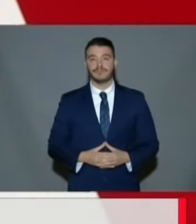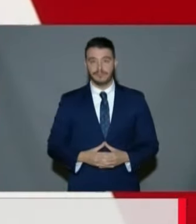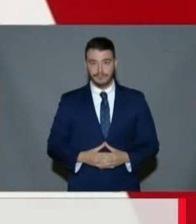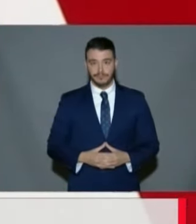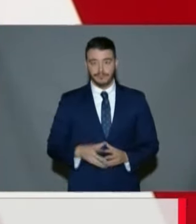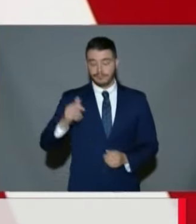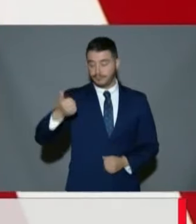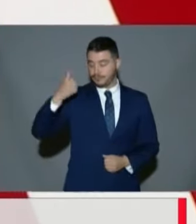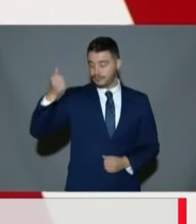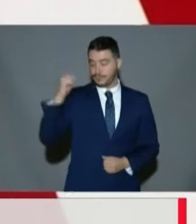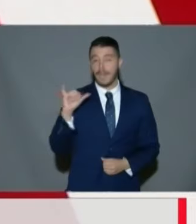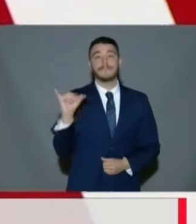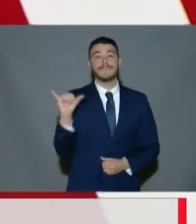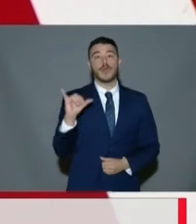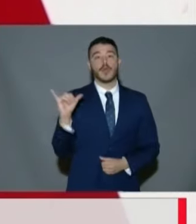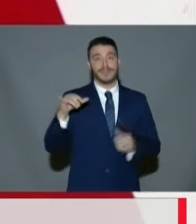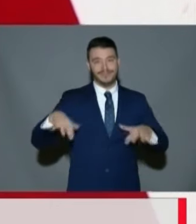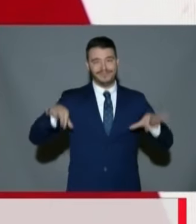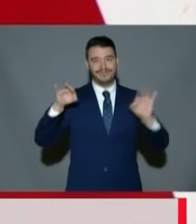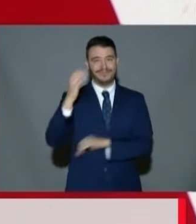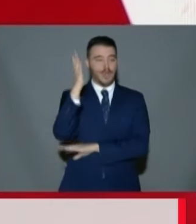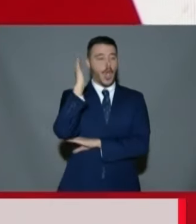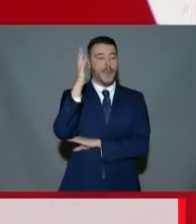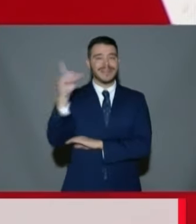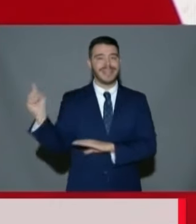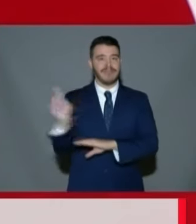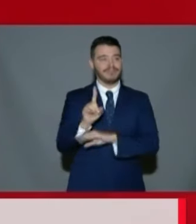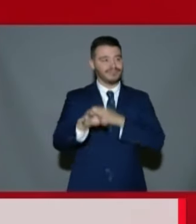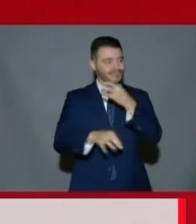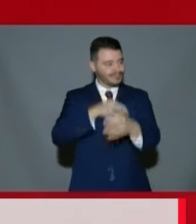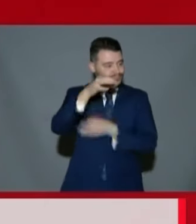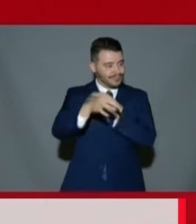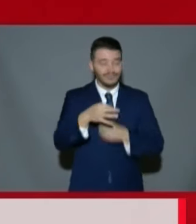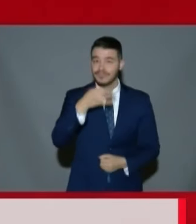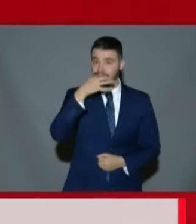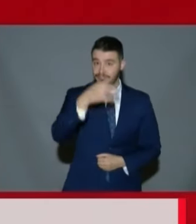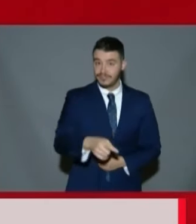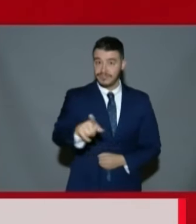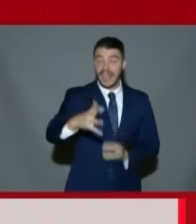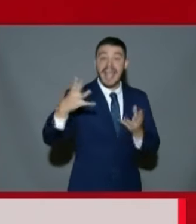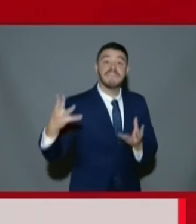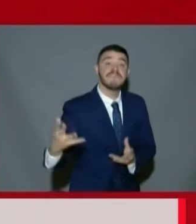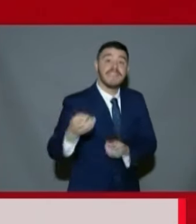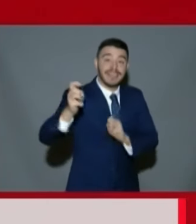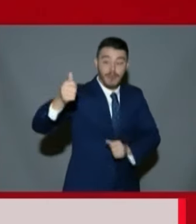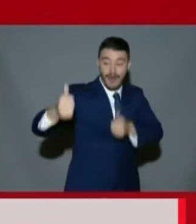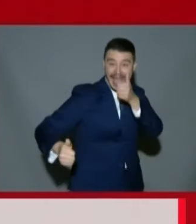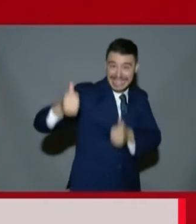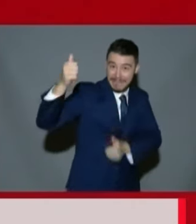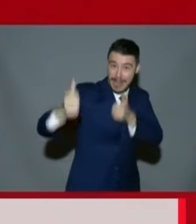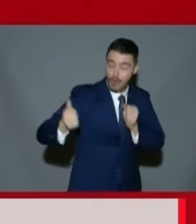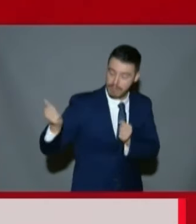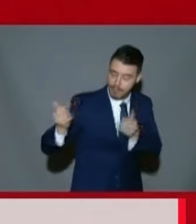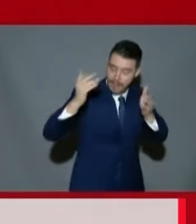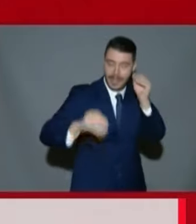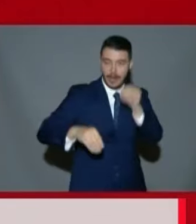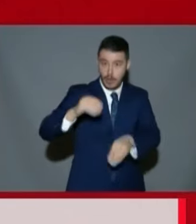στην ομιλία σου, στην αναρκτήρια ομιλία σου, είπες βρείτε μου αντίπαλο και πάμε.